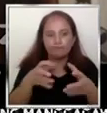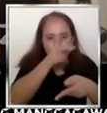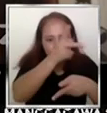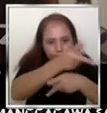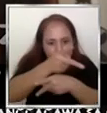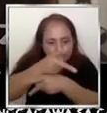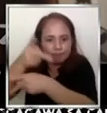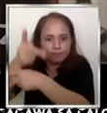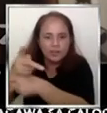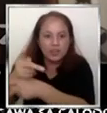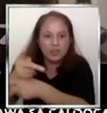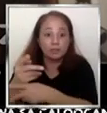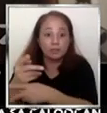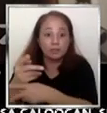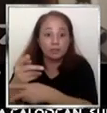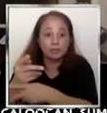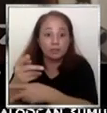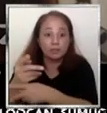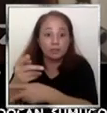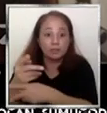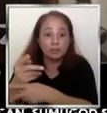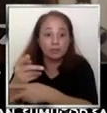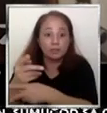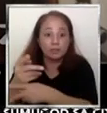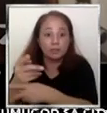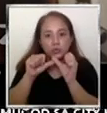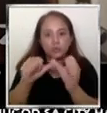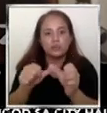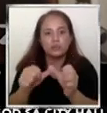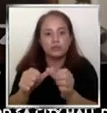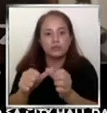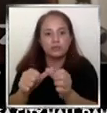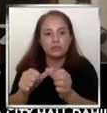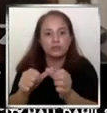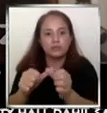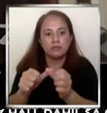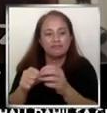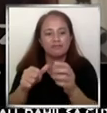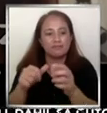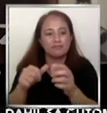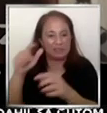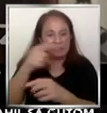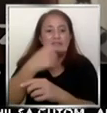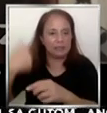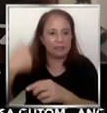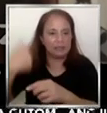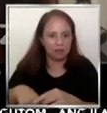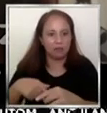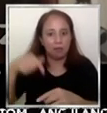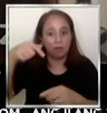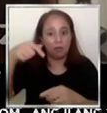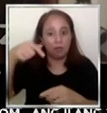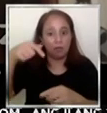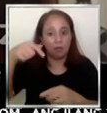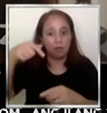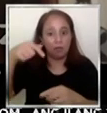escalate. And it's very unfortunate that China is doing this during this pandemic. Jun